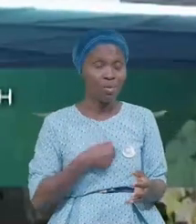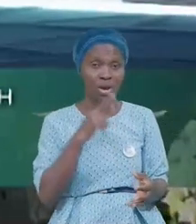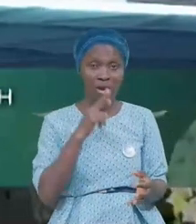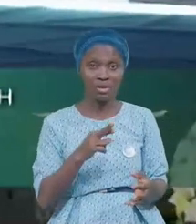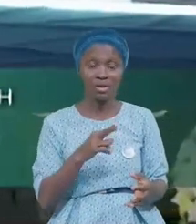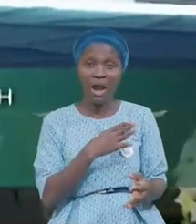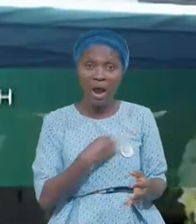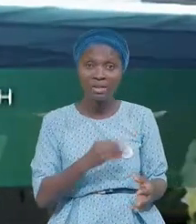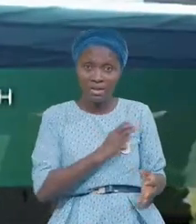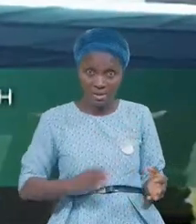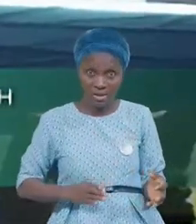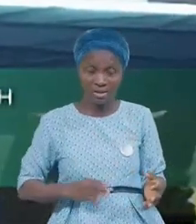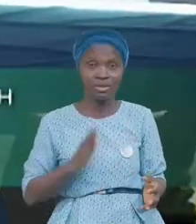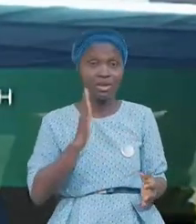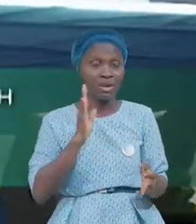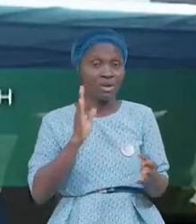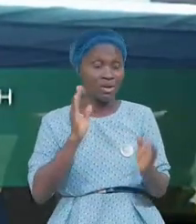Christ pouvait dire ça.